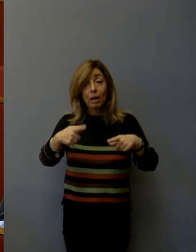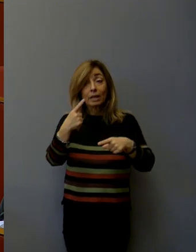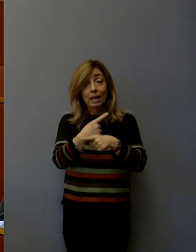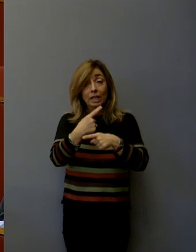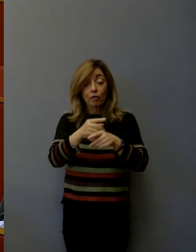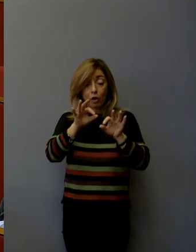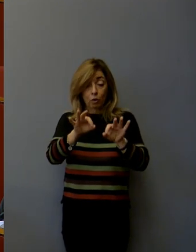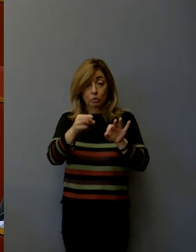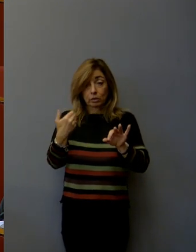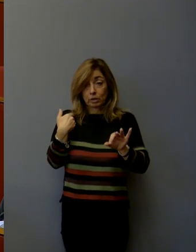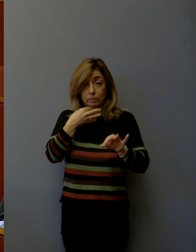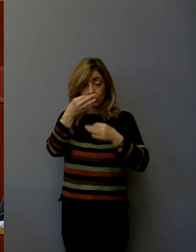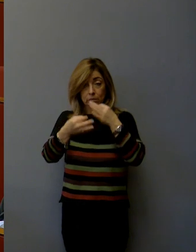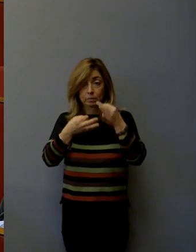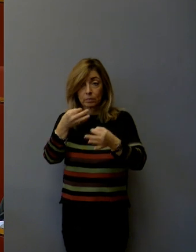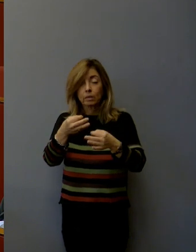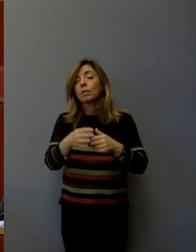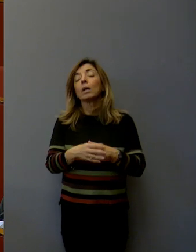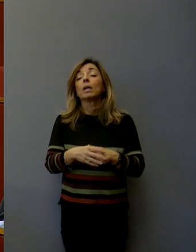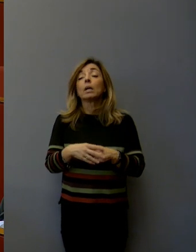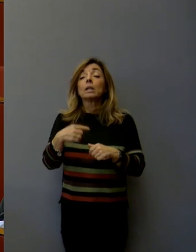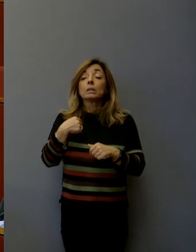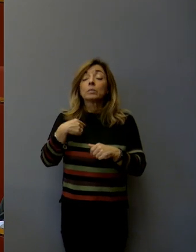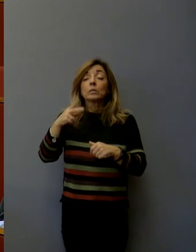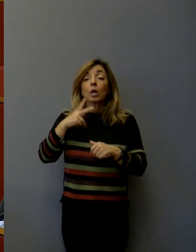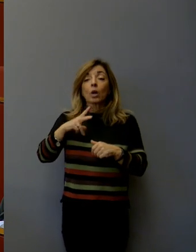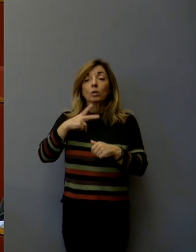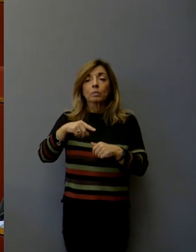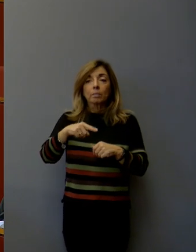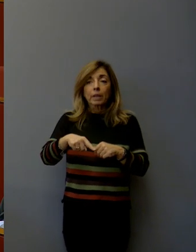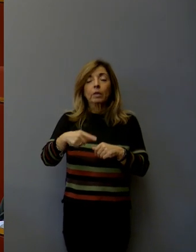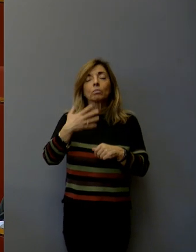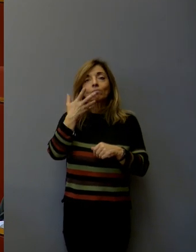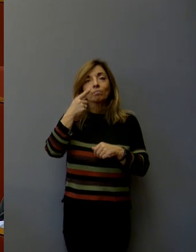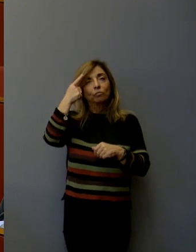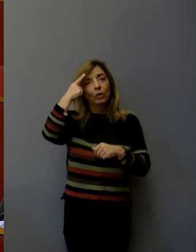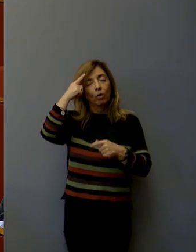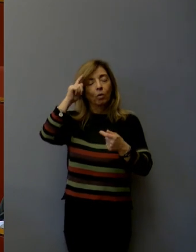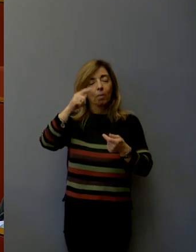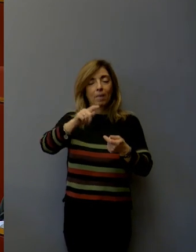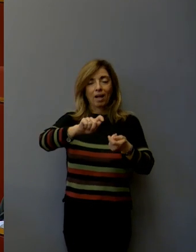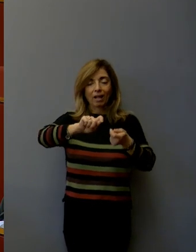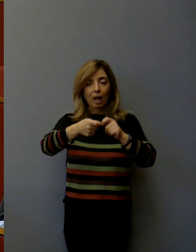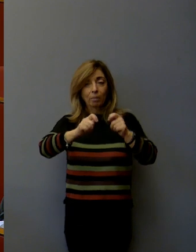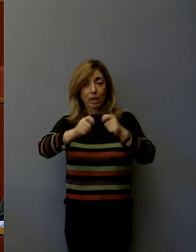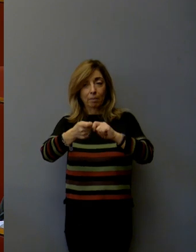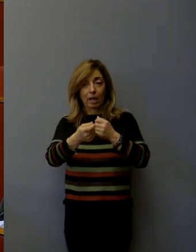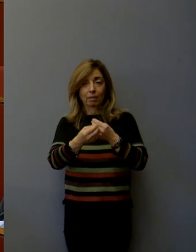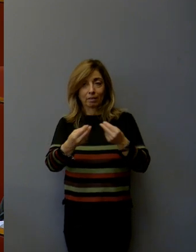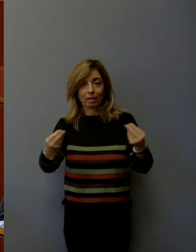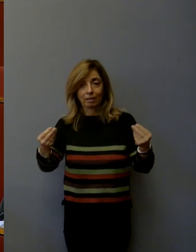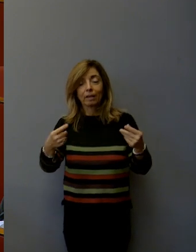i grandi cambiamenti che sono in testa in questo su questo territorio prevedano una progettazione di questo tipo